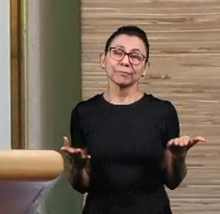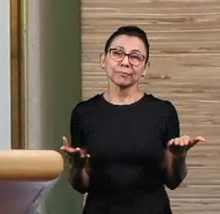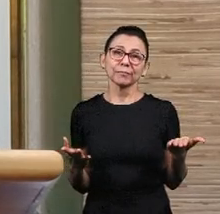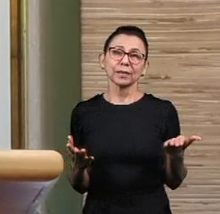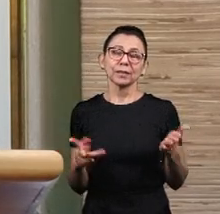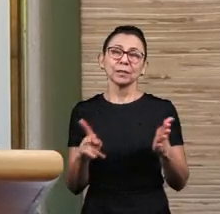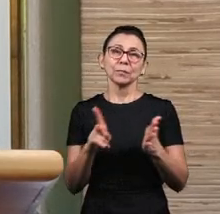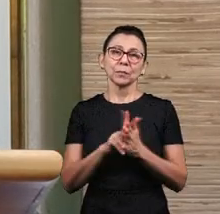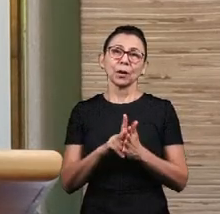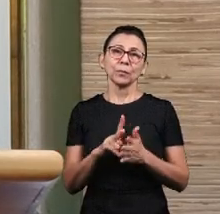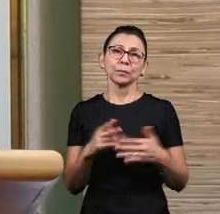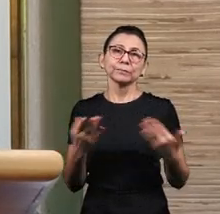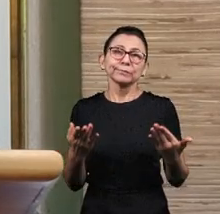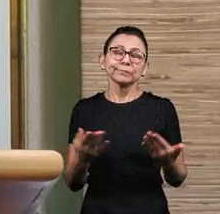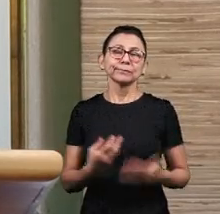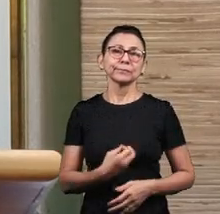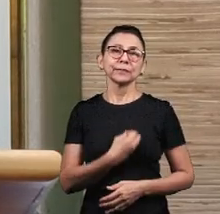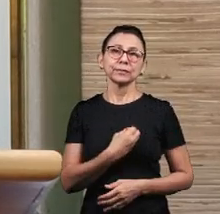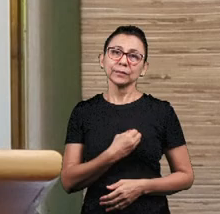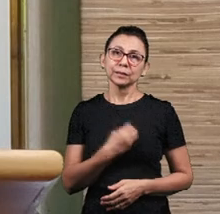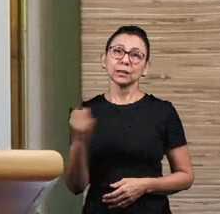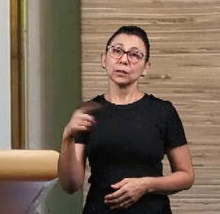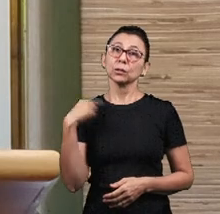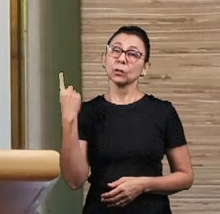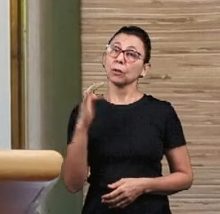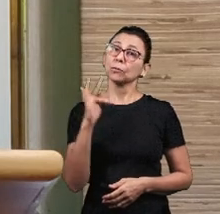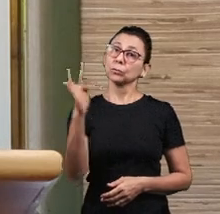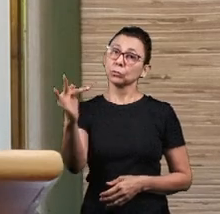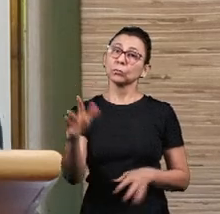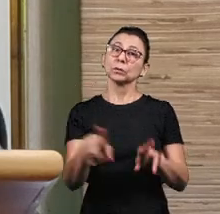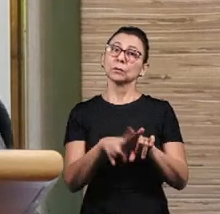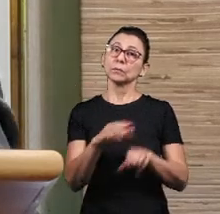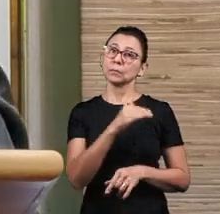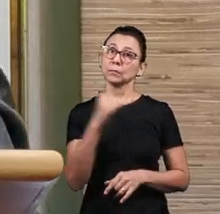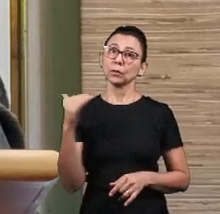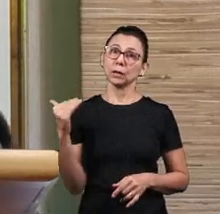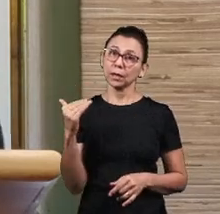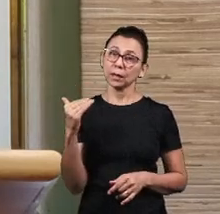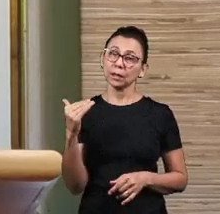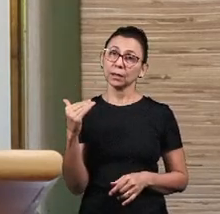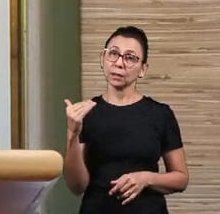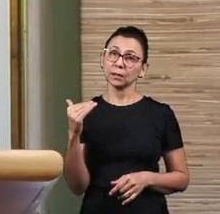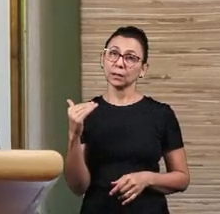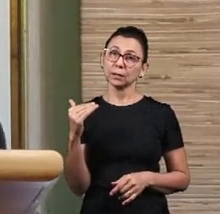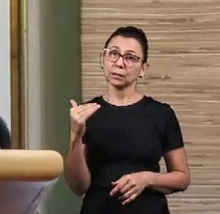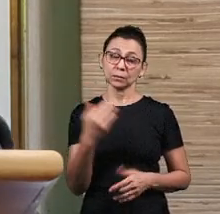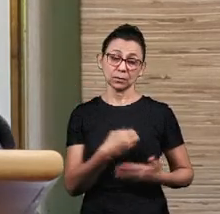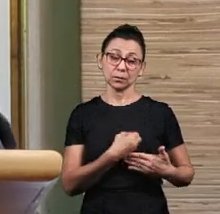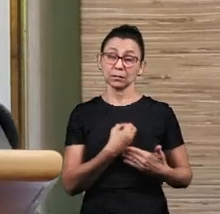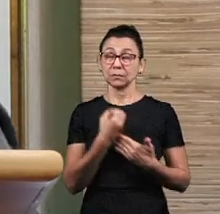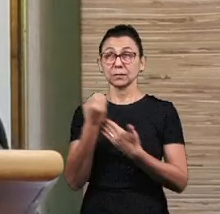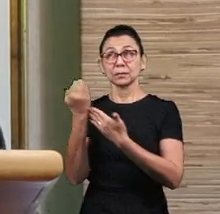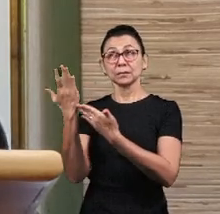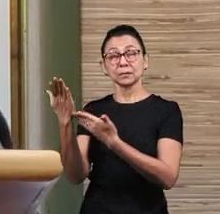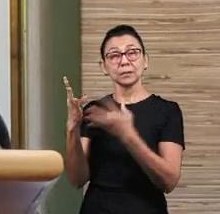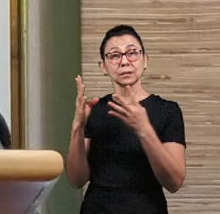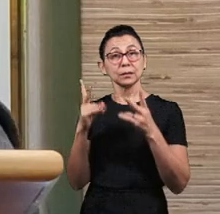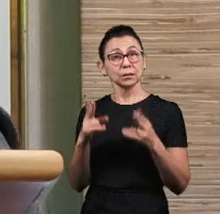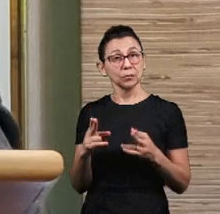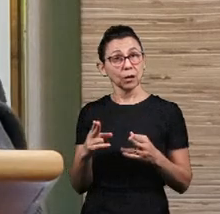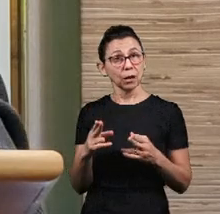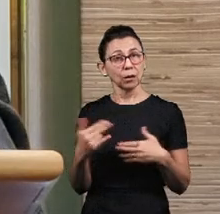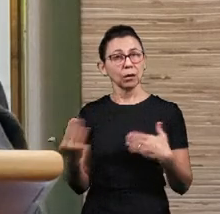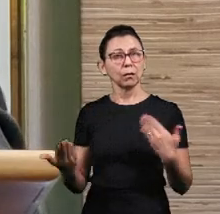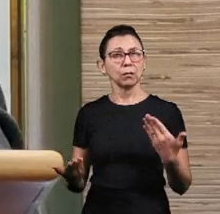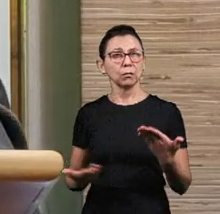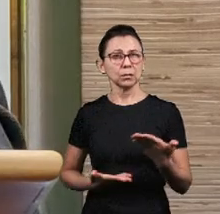aussi. Un jour, le jour nous attend. Notre vie, elle est sous la main du Seigneur, comme ceux qui sont déjà partis